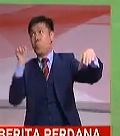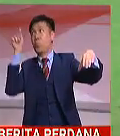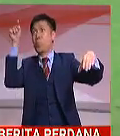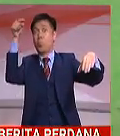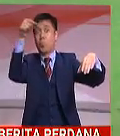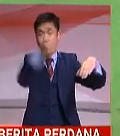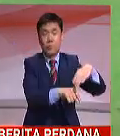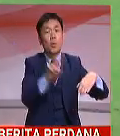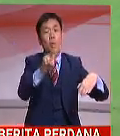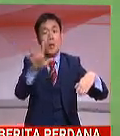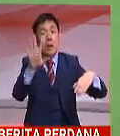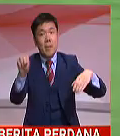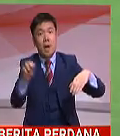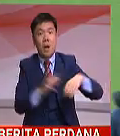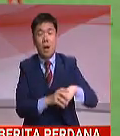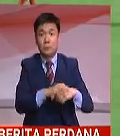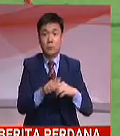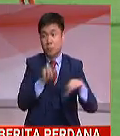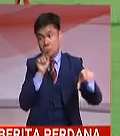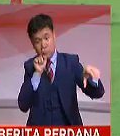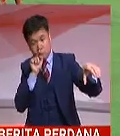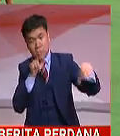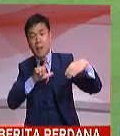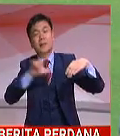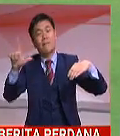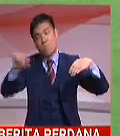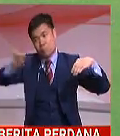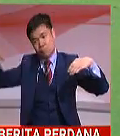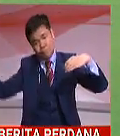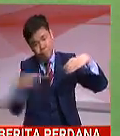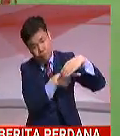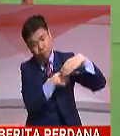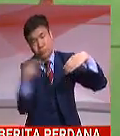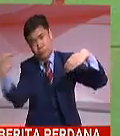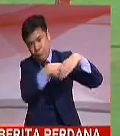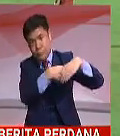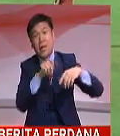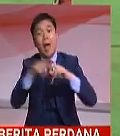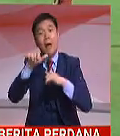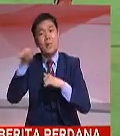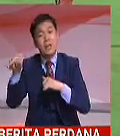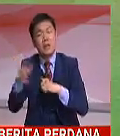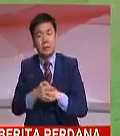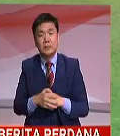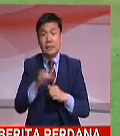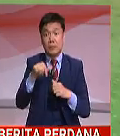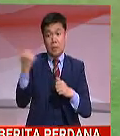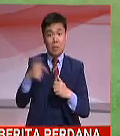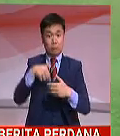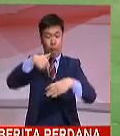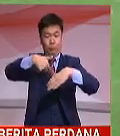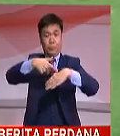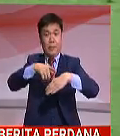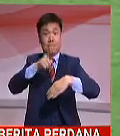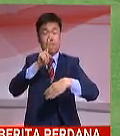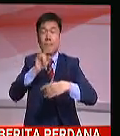jarak kira-kira 25 metal yang menanjak penjuru kiri gawang Negeri 9 bagaimanapun queria kono menyempurnakan separo penalti kedua